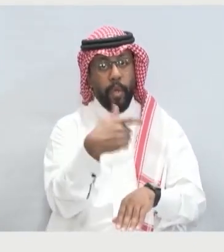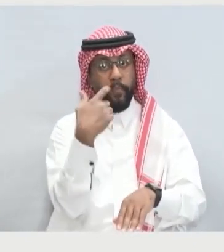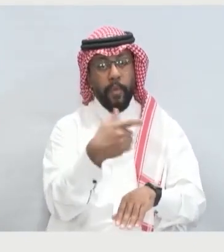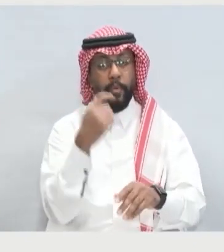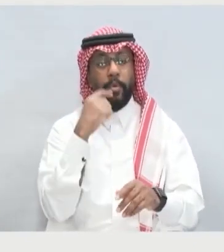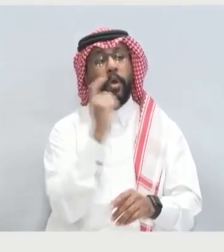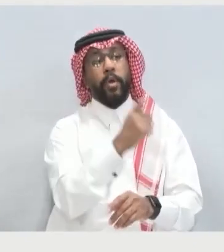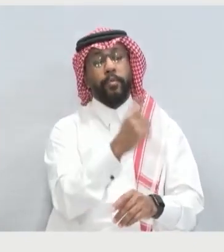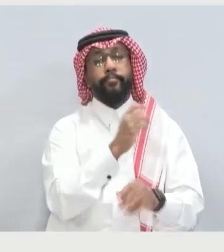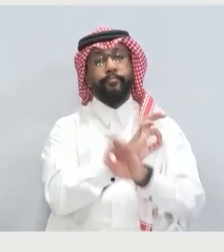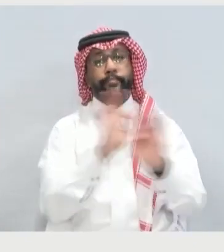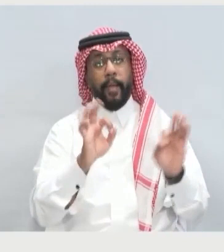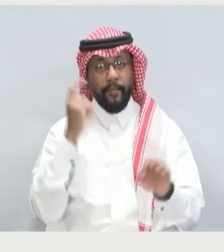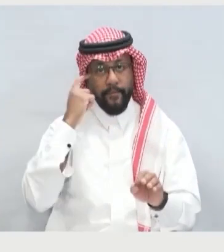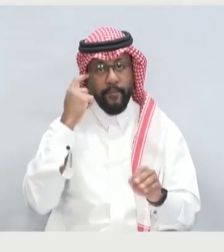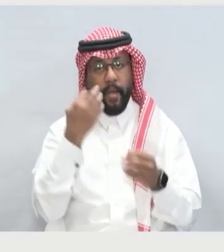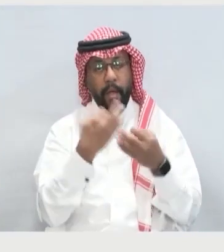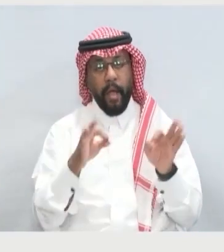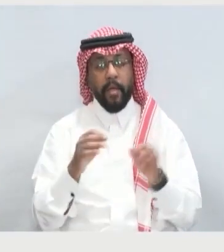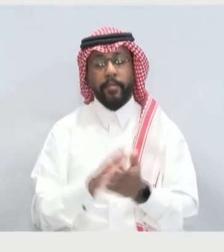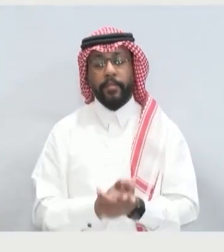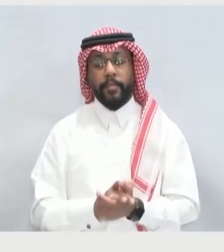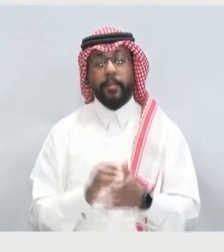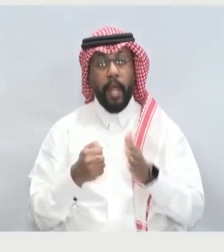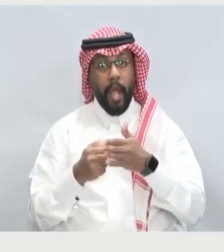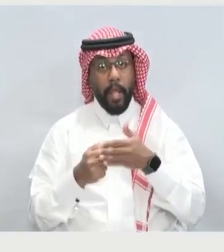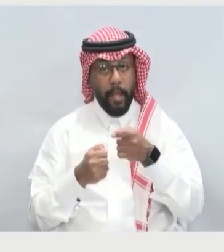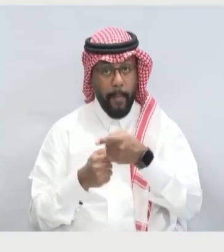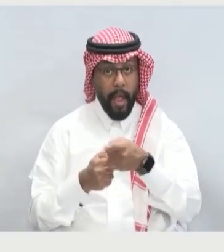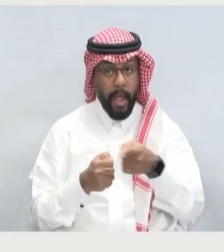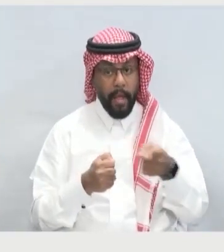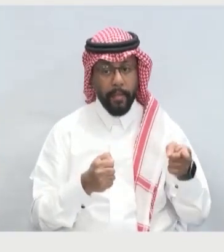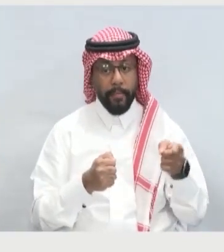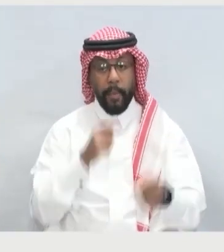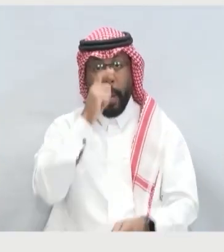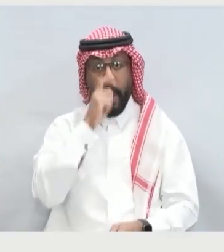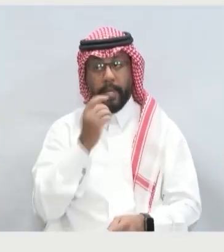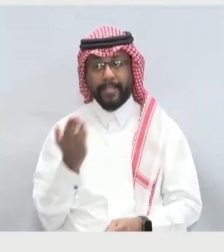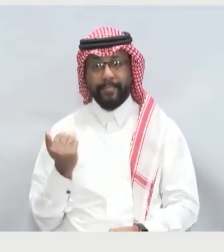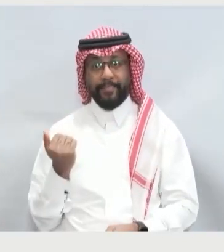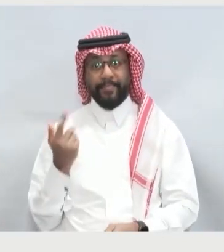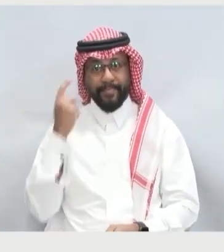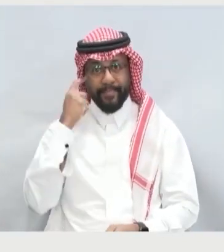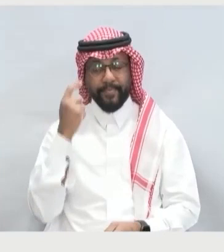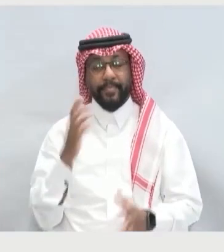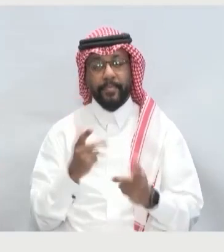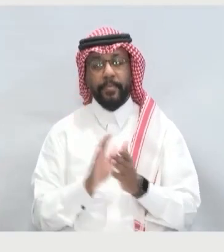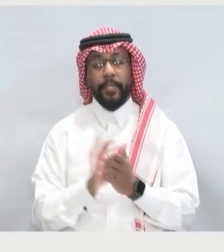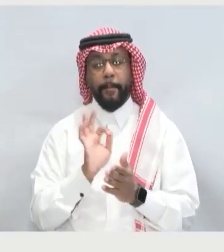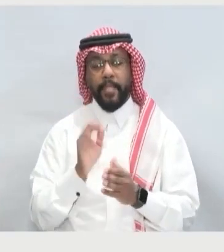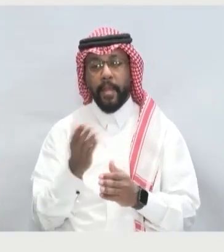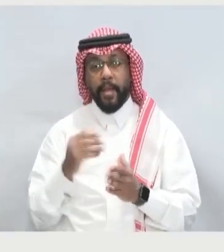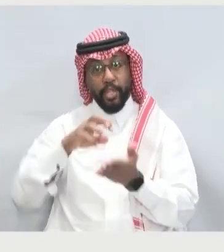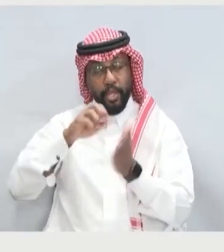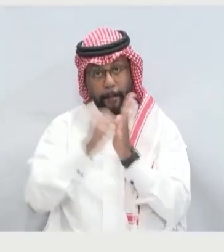مع الاصول المتداوله لانتاج السلع والخدمات اذا لا يمكن مثلا ان ننتج سلع وخدمات دون مثلا معدات